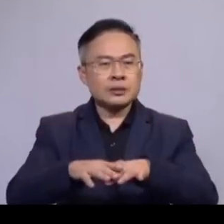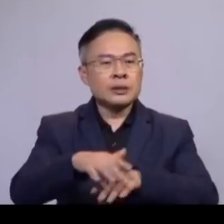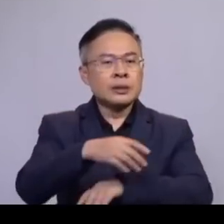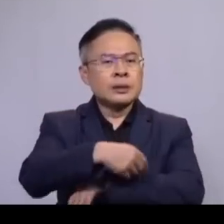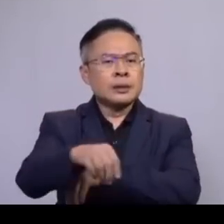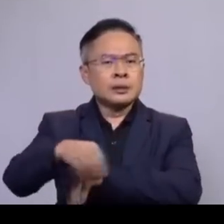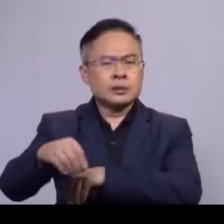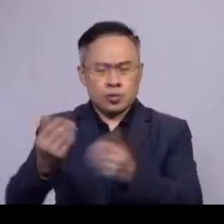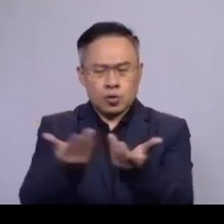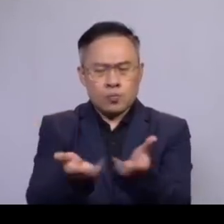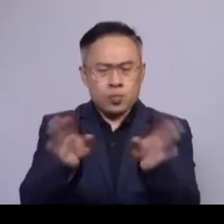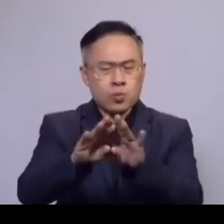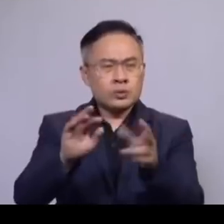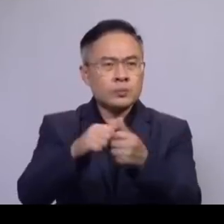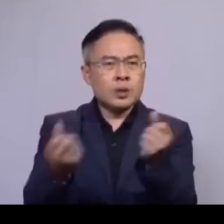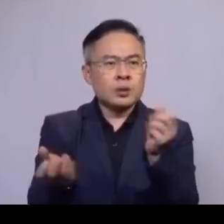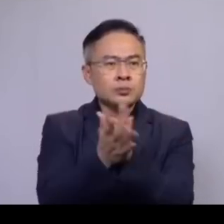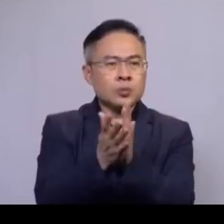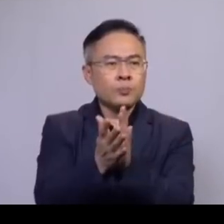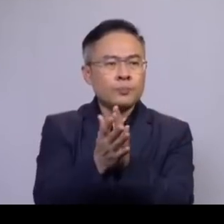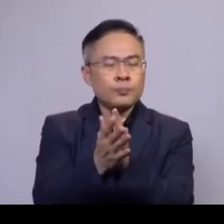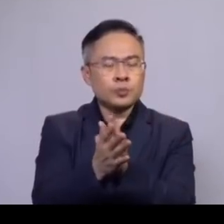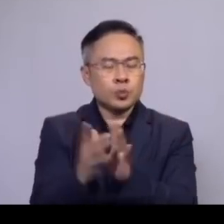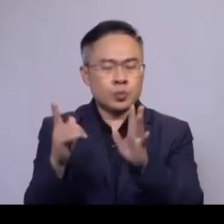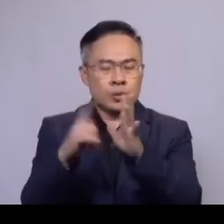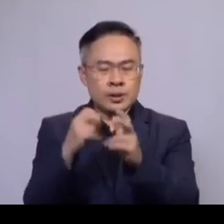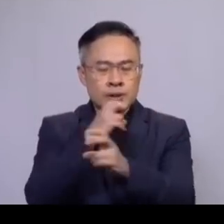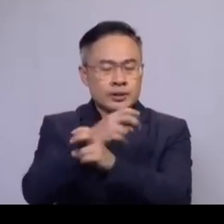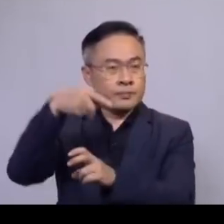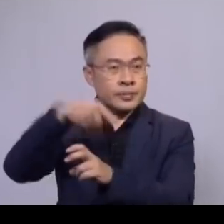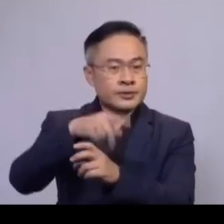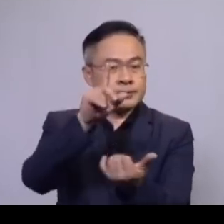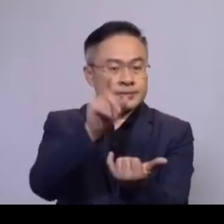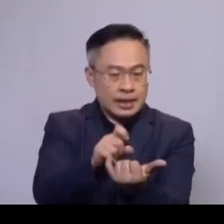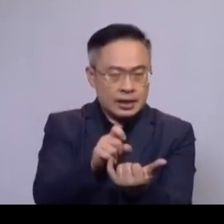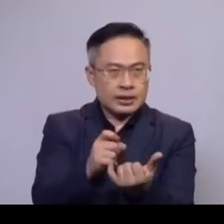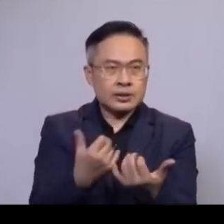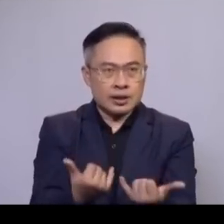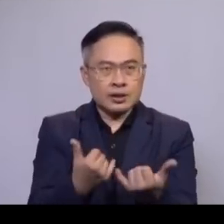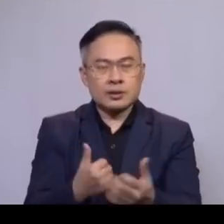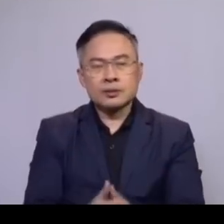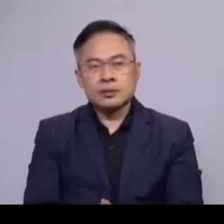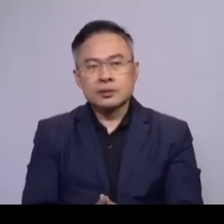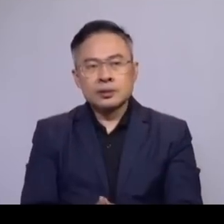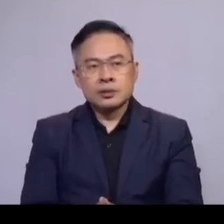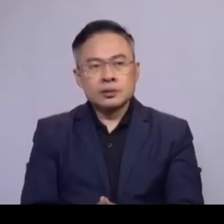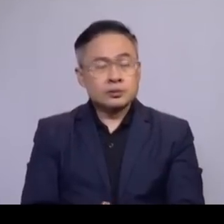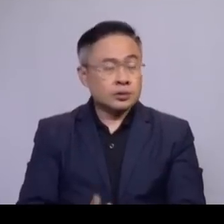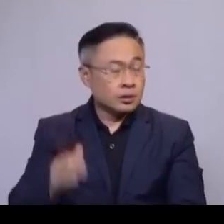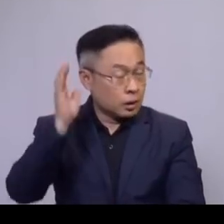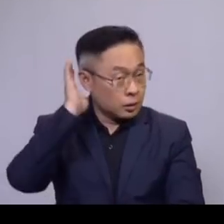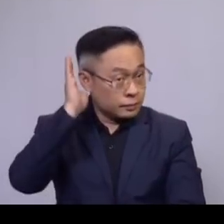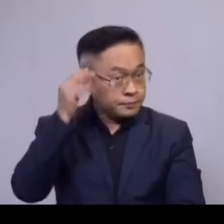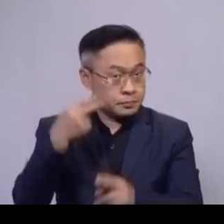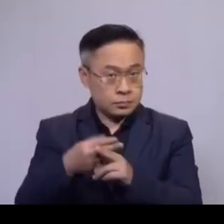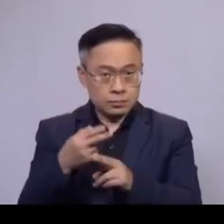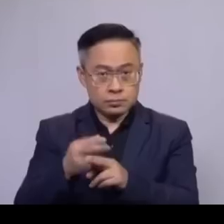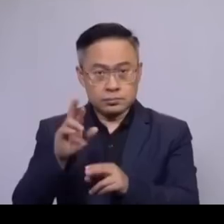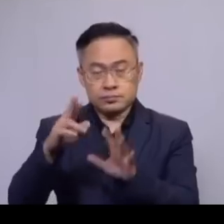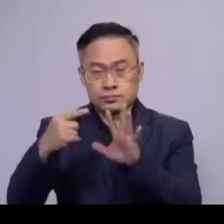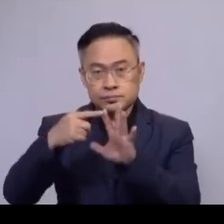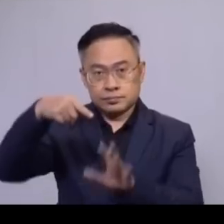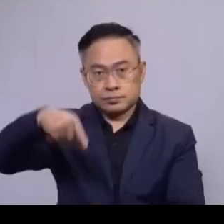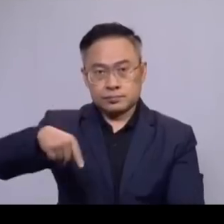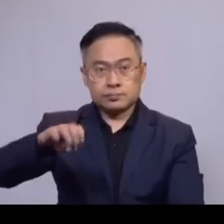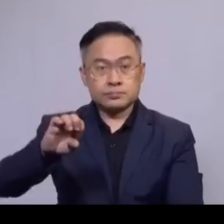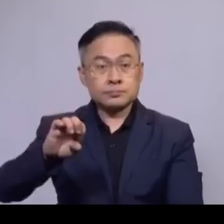เป็นผู้ต้องสงสัยใช้สารไซยาไนด์วางยาผู้เสียชีวิตหลายรายเนี่ยนะฮะคุณรพีเปิดเผย นะครับว่าได้รับการติดต่อนะครับจากผู้เสียหาย